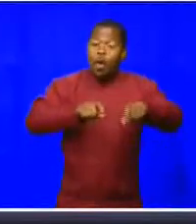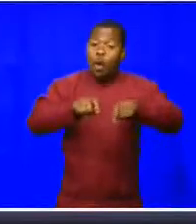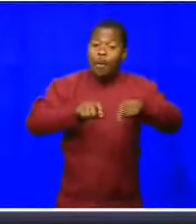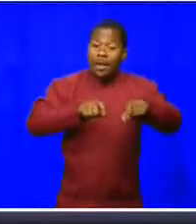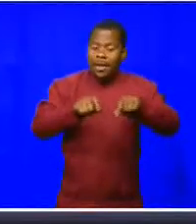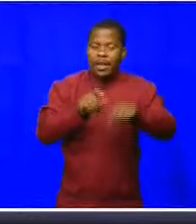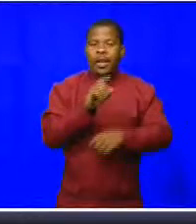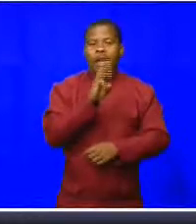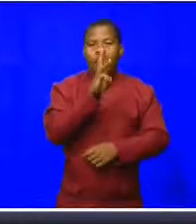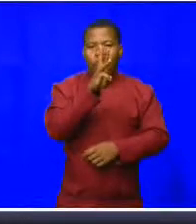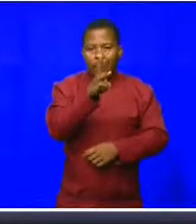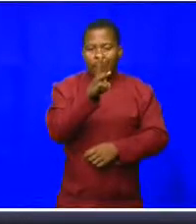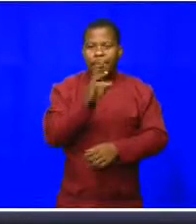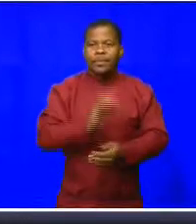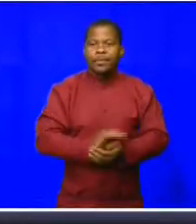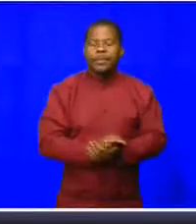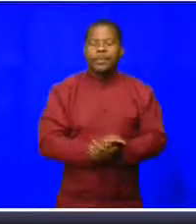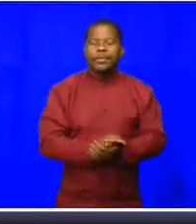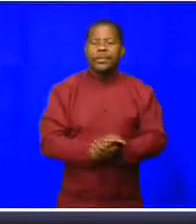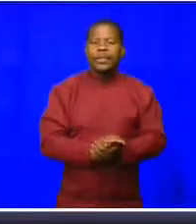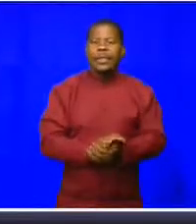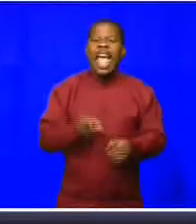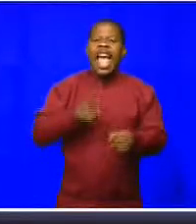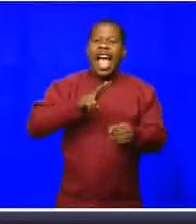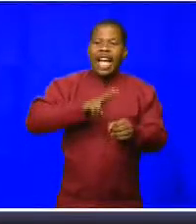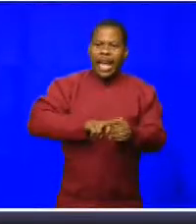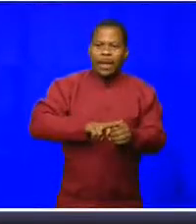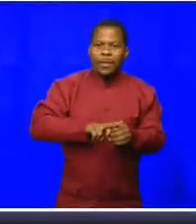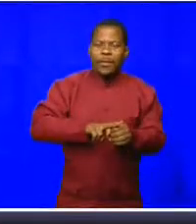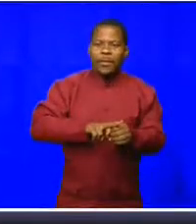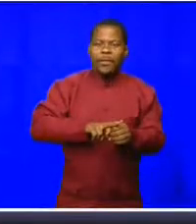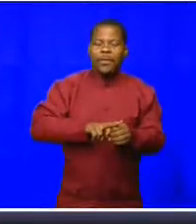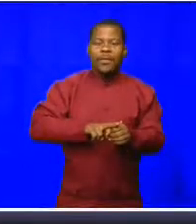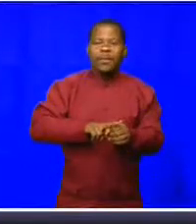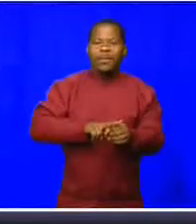ukuthi kulabo labasese ngakaboni kumbe